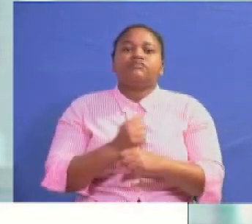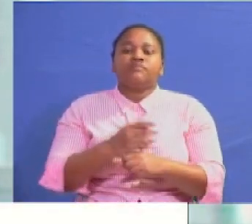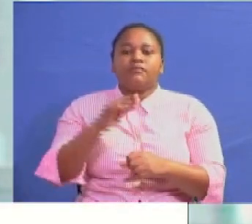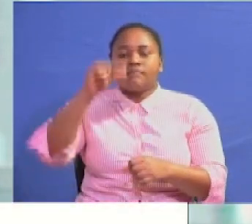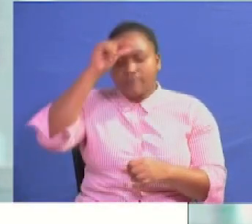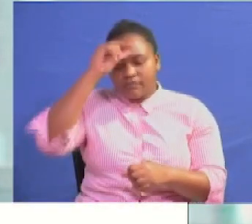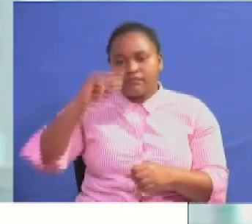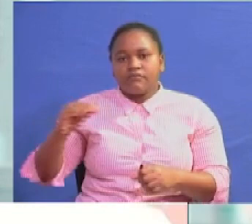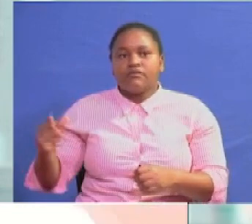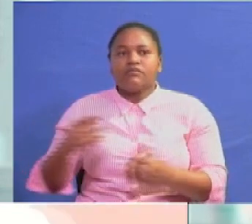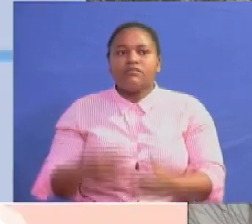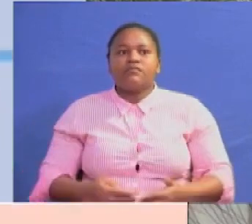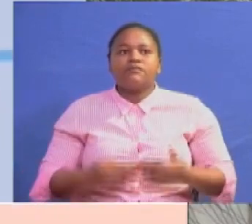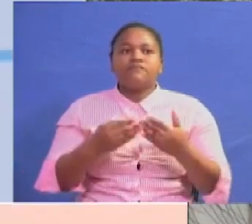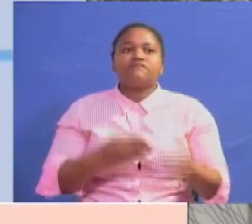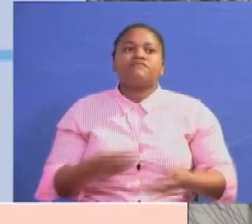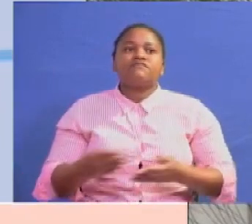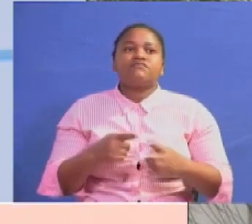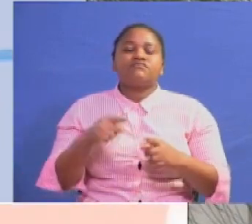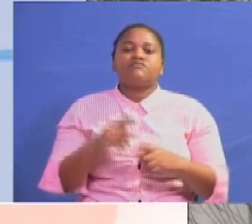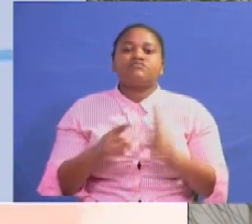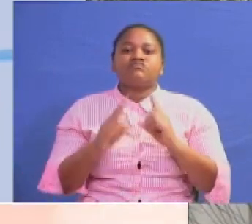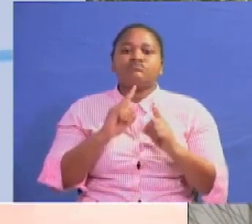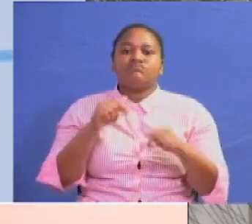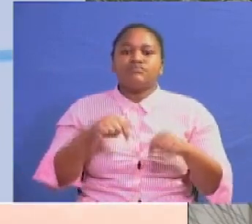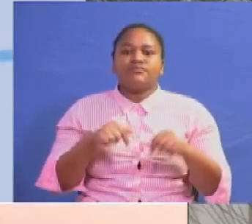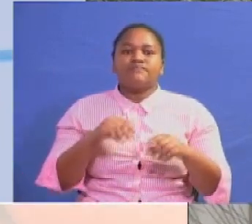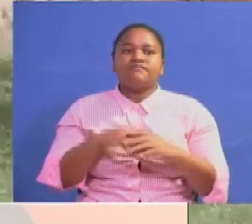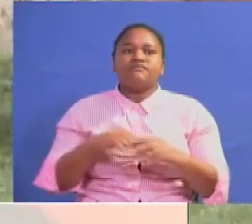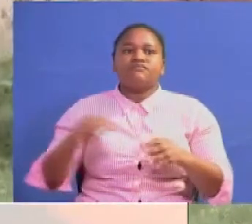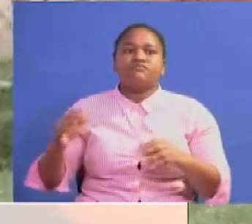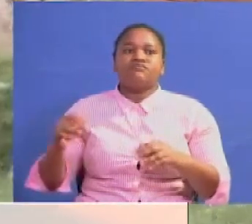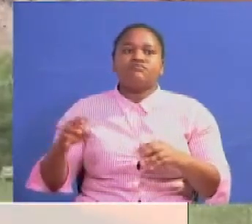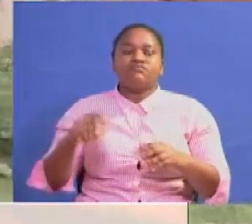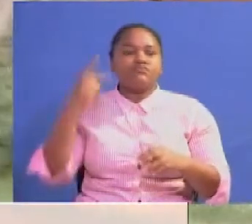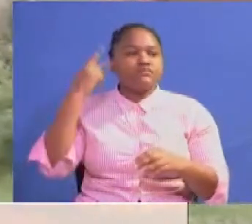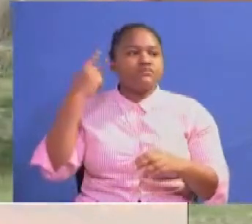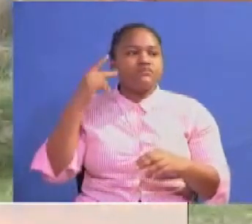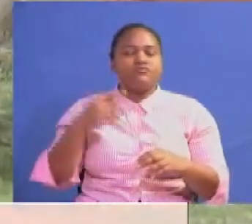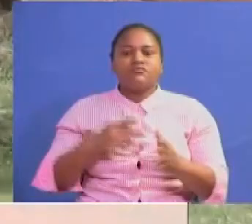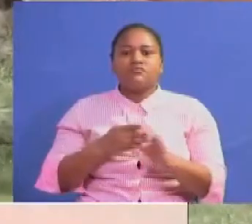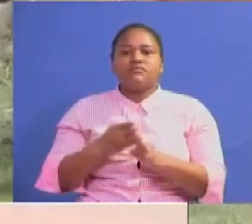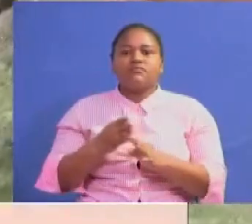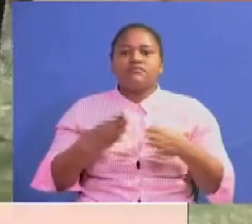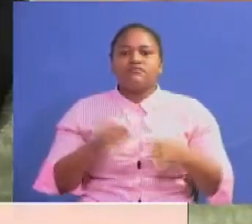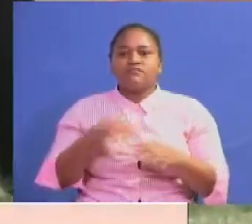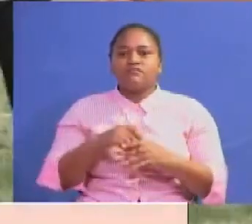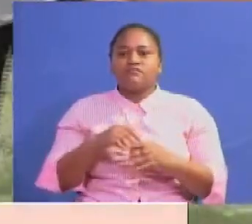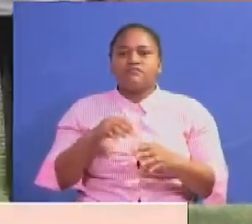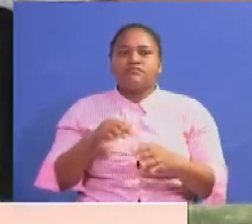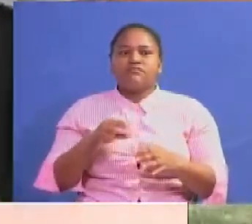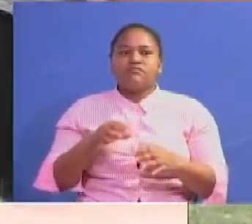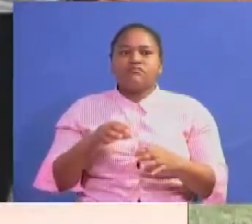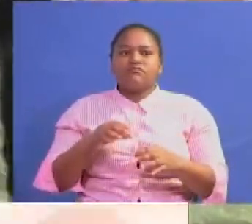serikali ya kaunti kutoa bidhaa na huduma. Akizungumza leo katika kaunti ya Kisii, katibu mkuu wa chama hicho